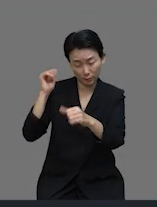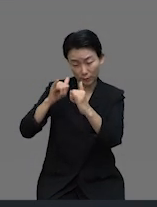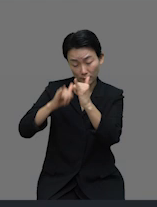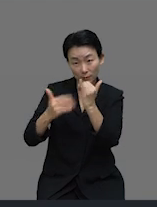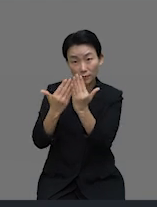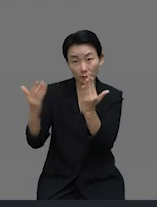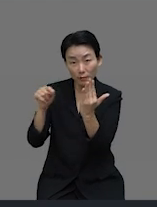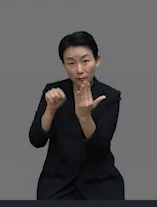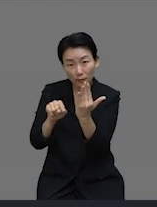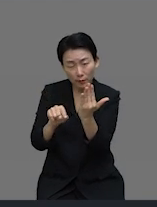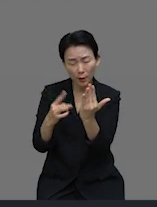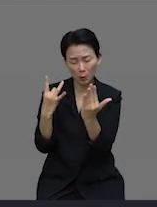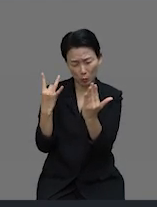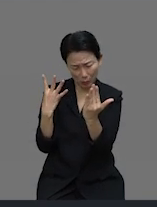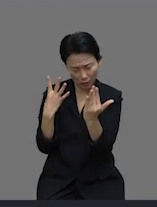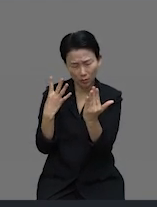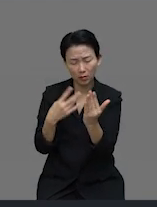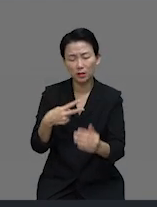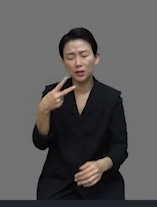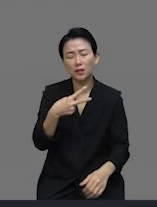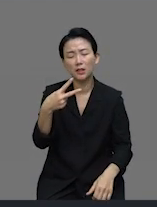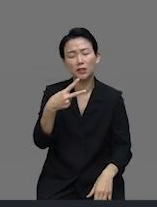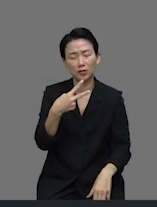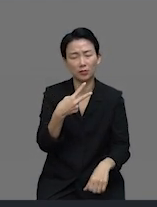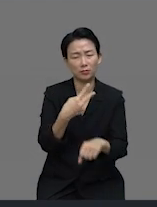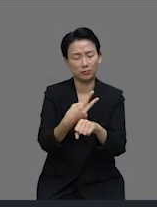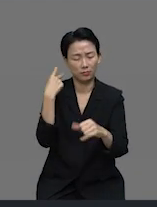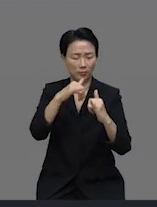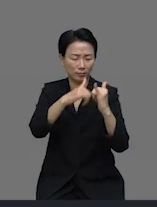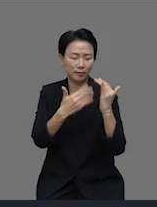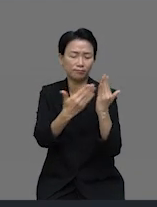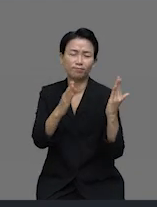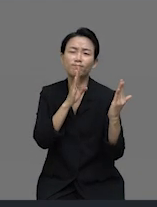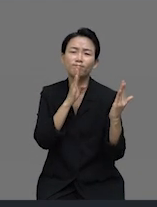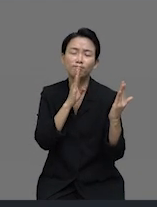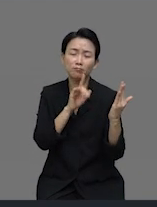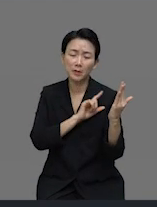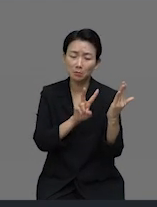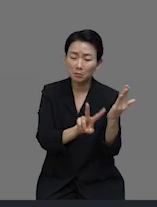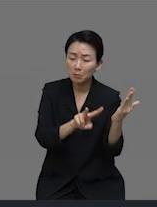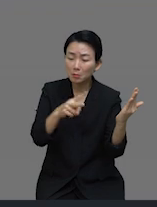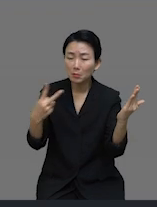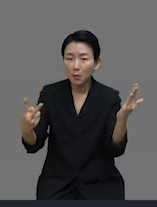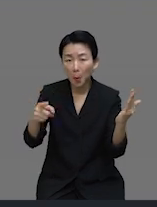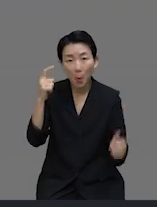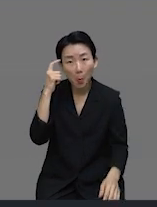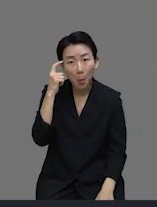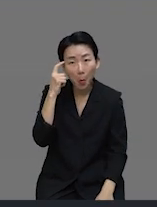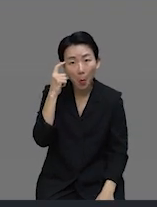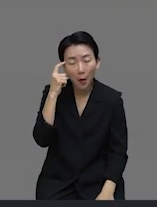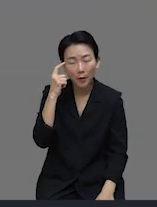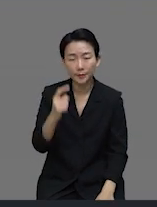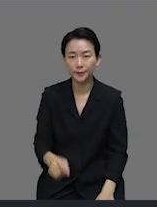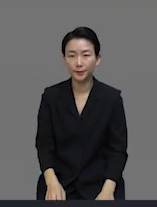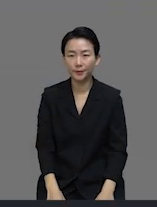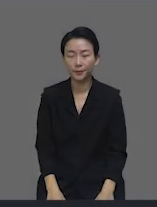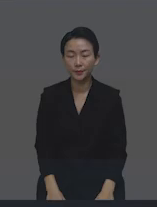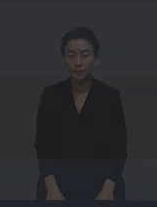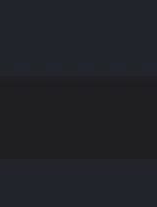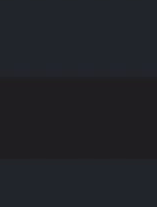한국미술 5천년 전의 경우에는 기존에 2000년으로 규정되어 있던 우리 미술의 역사를 5000년으로